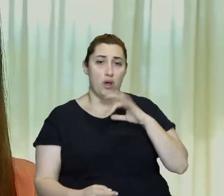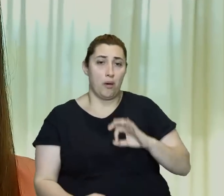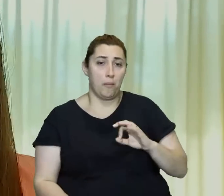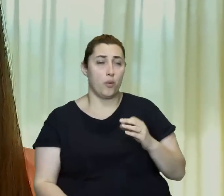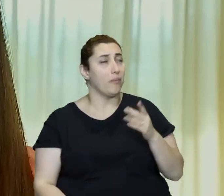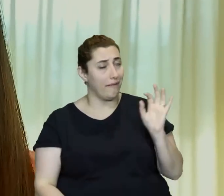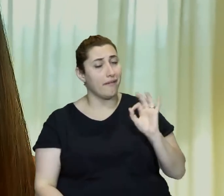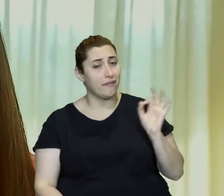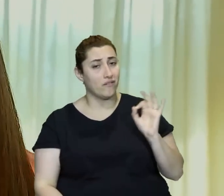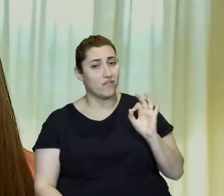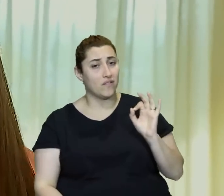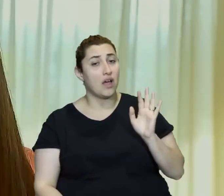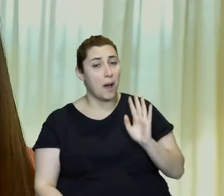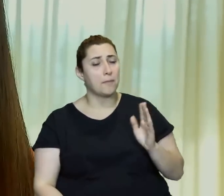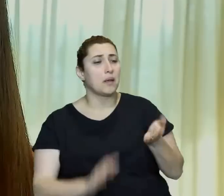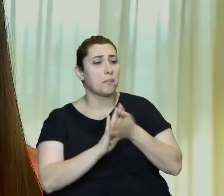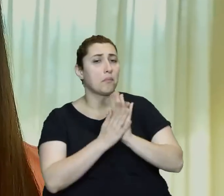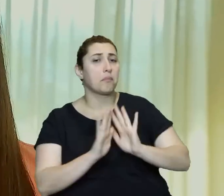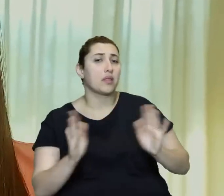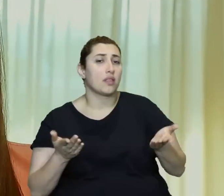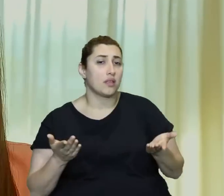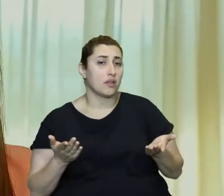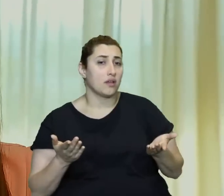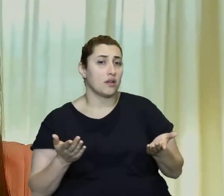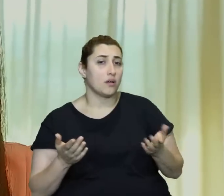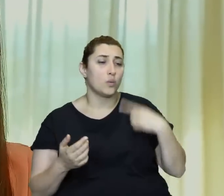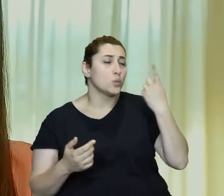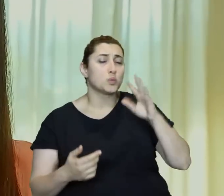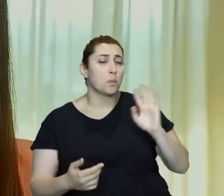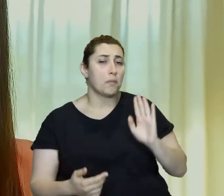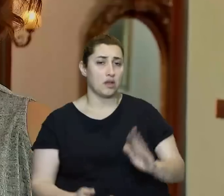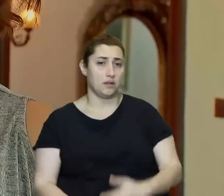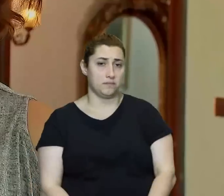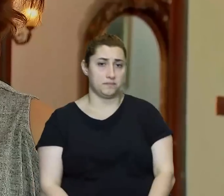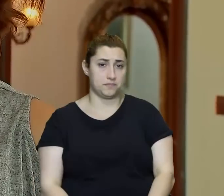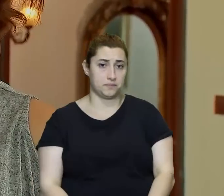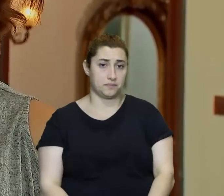Evet. Ama geçti artık. Düşünmemeye çalış.